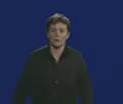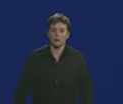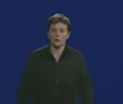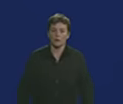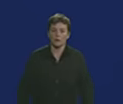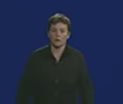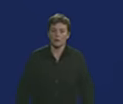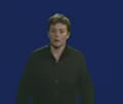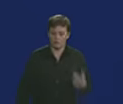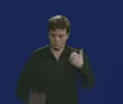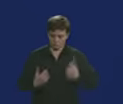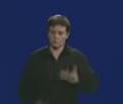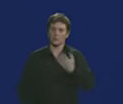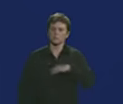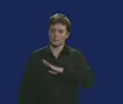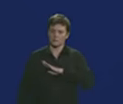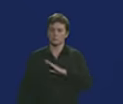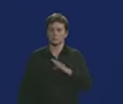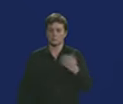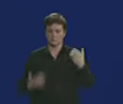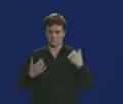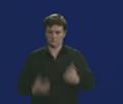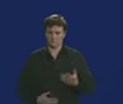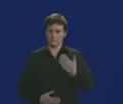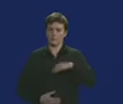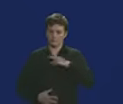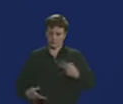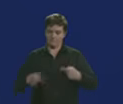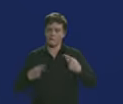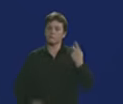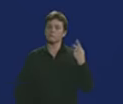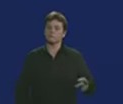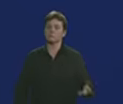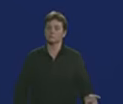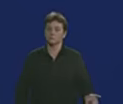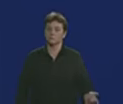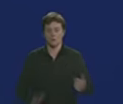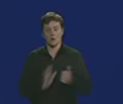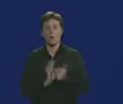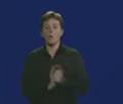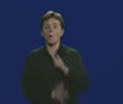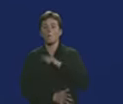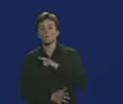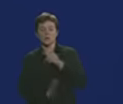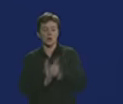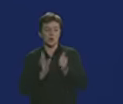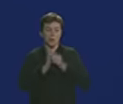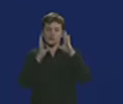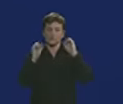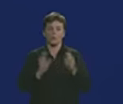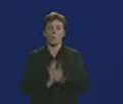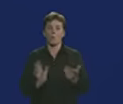J'ai leur responsabilité. J'ai la responsabilité de leur vie. Et le rôle d'un policier et d'un gendarme, c'est de rentrer à la maison et de